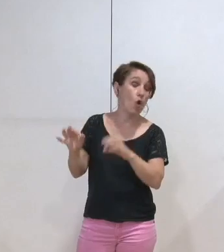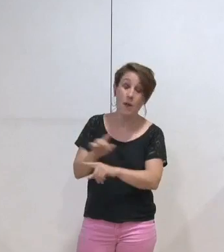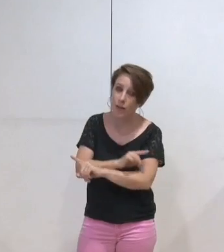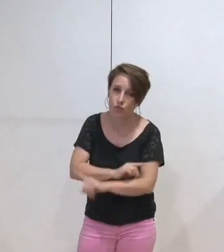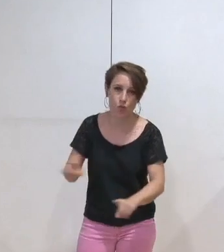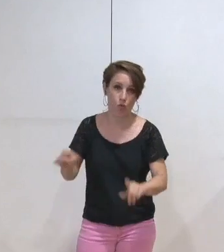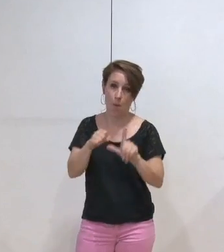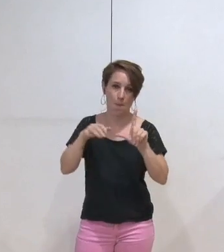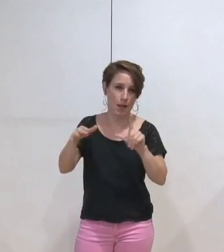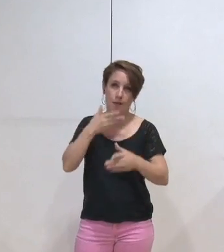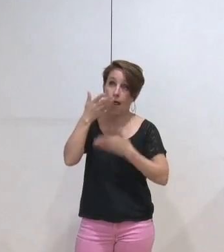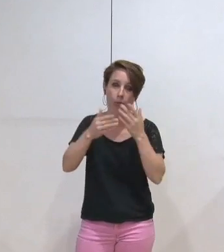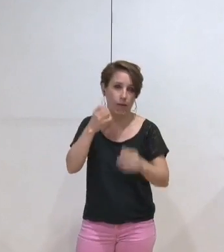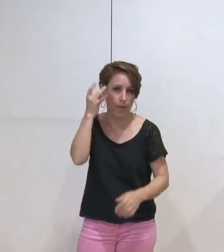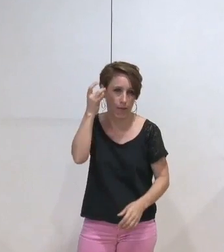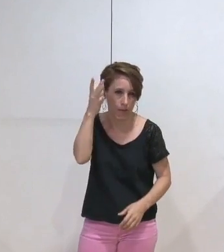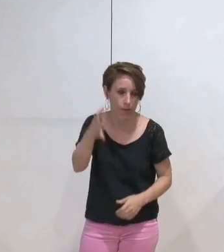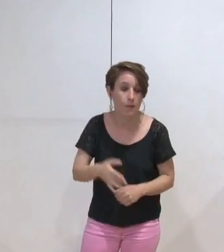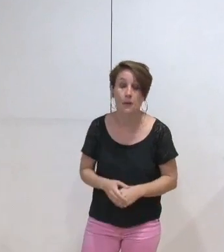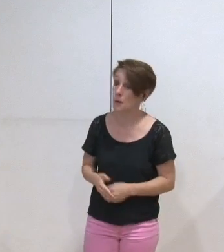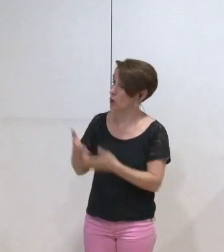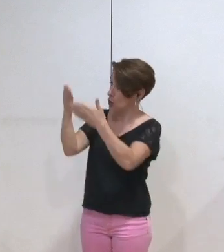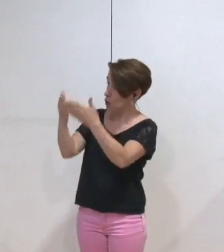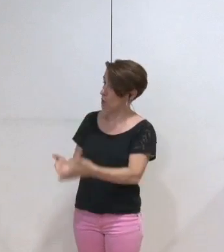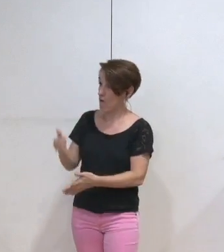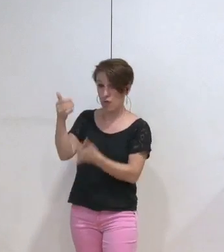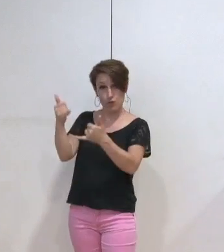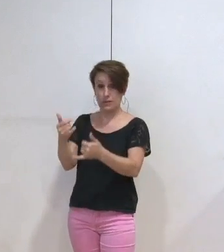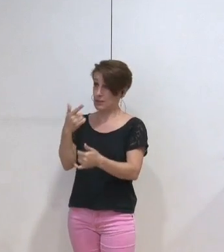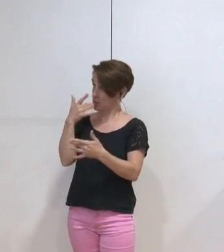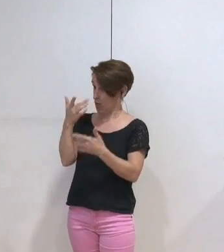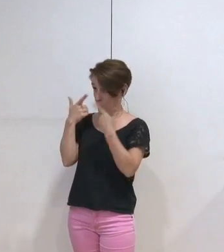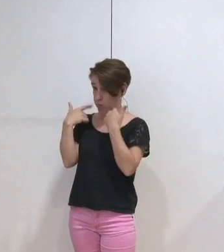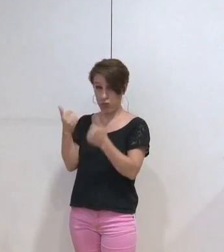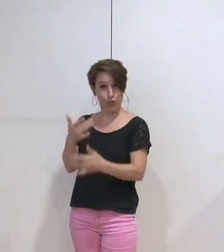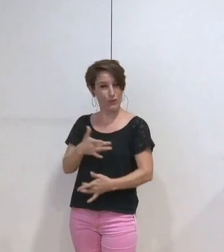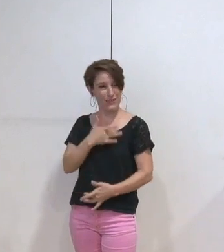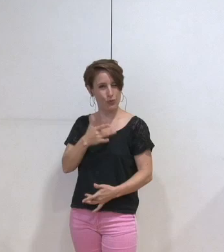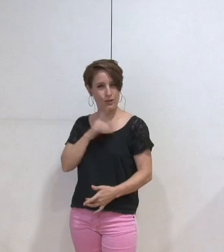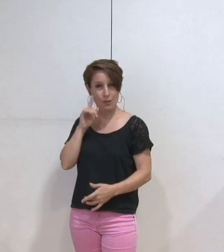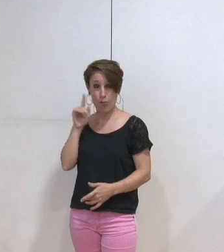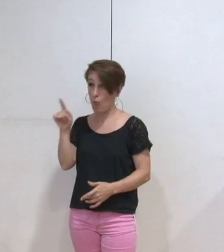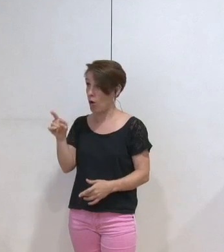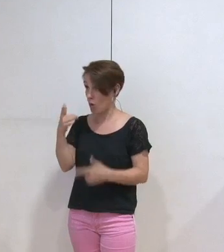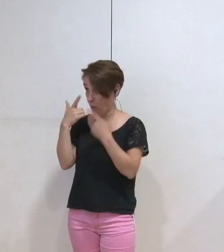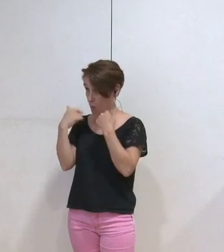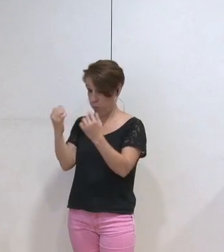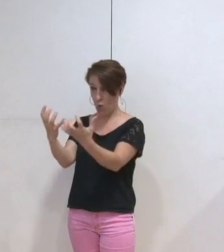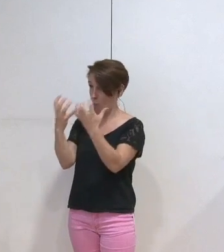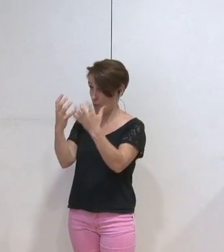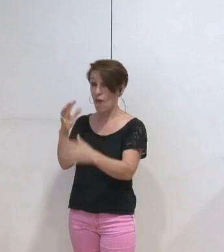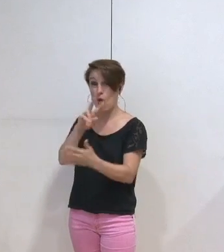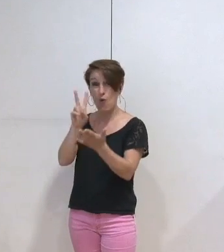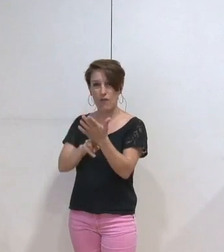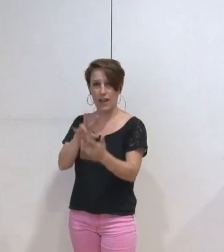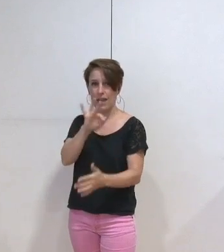médias votre présence ici finalement est utile car à chaque fois que vous prenez la parole le voile se déchire et finalement le vrai FN apparaît derrière les